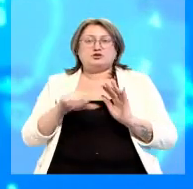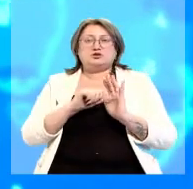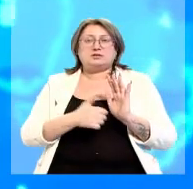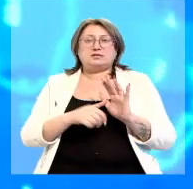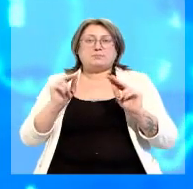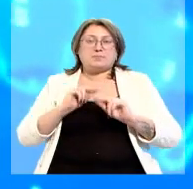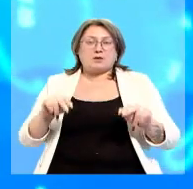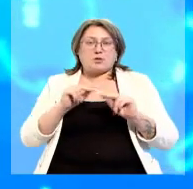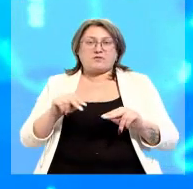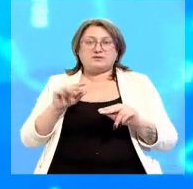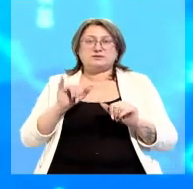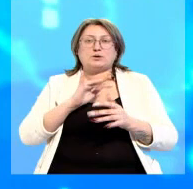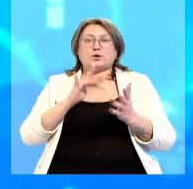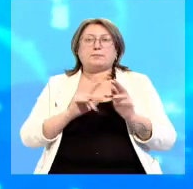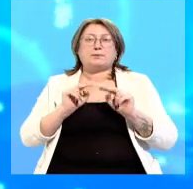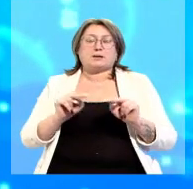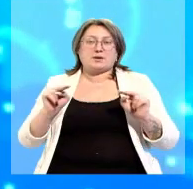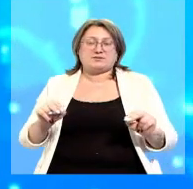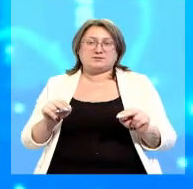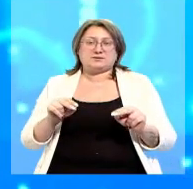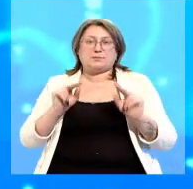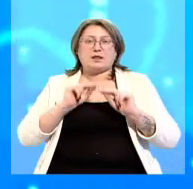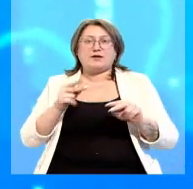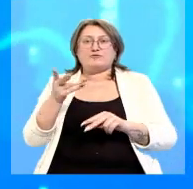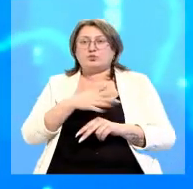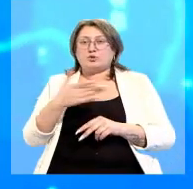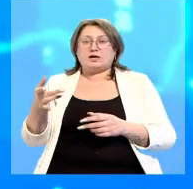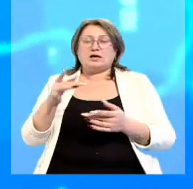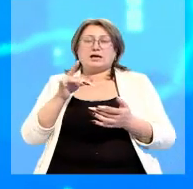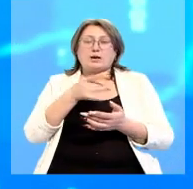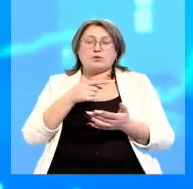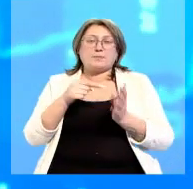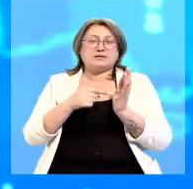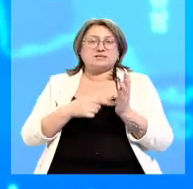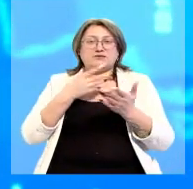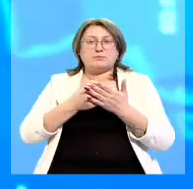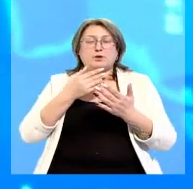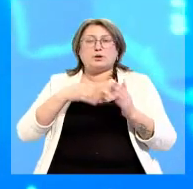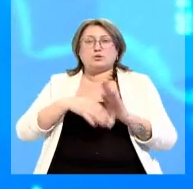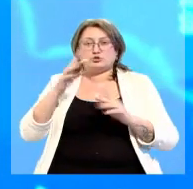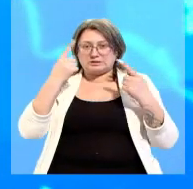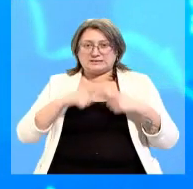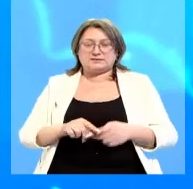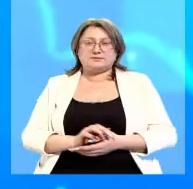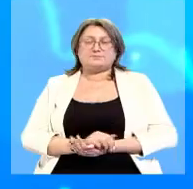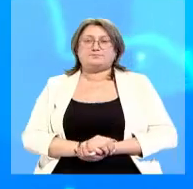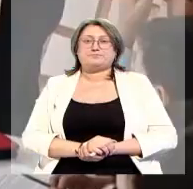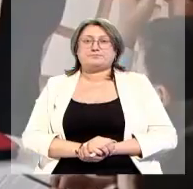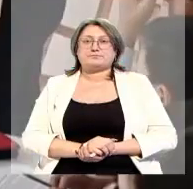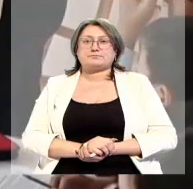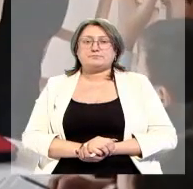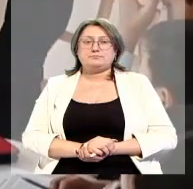арнайы 16 педагог келген. Екі аймақтың ұстаздары тың тәсілдерді ортаға салып, үздік әдістермен бөлісті.